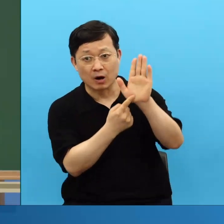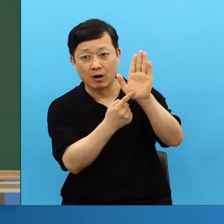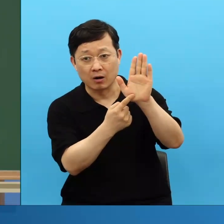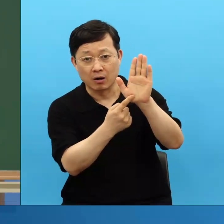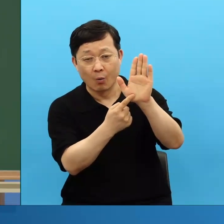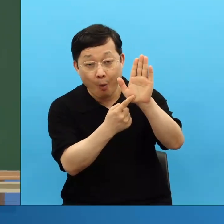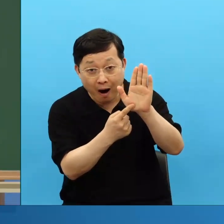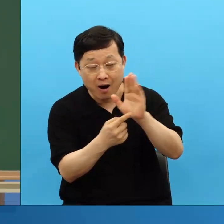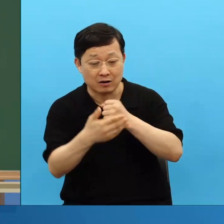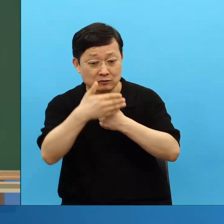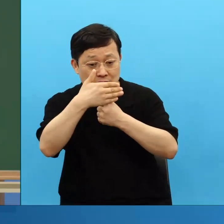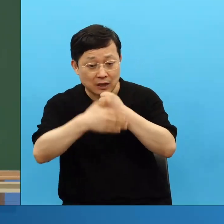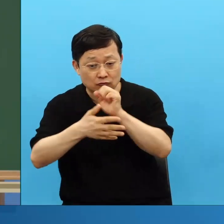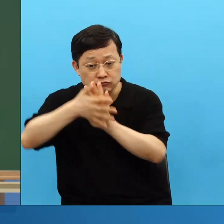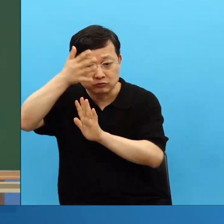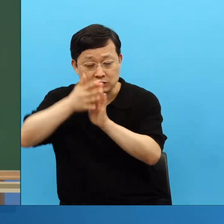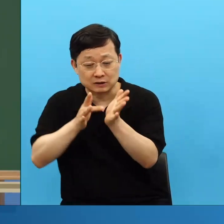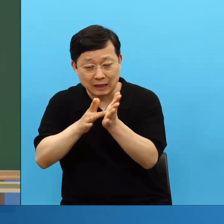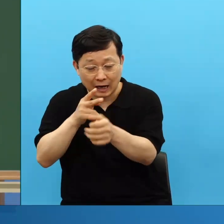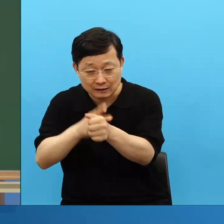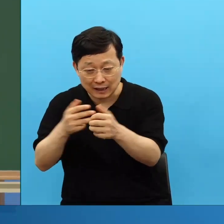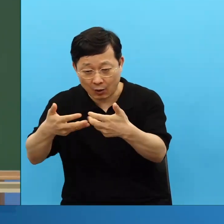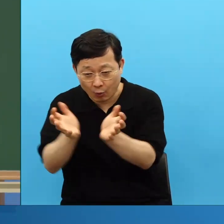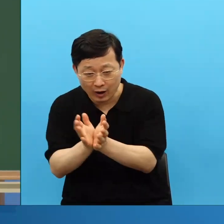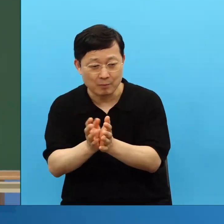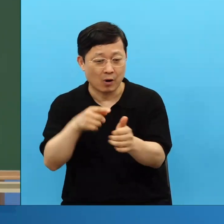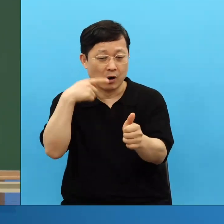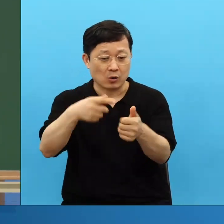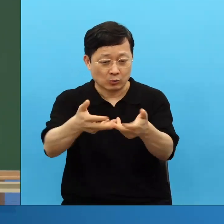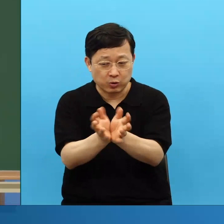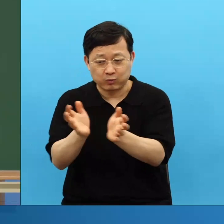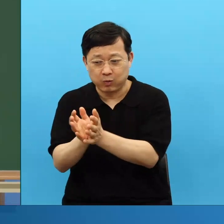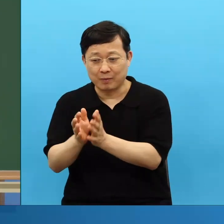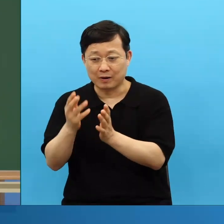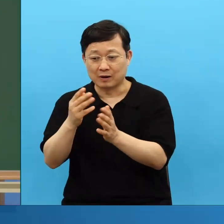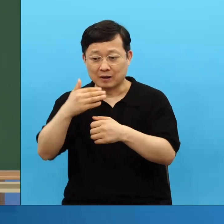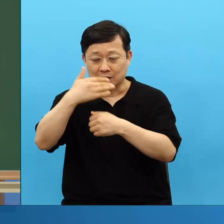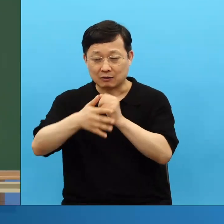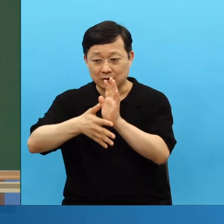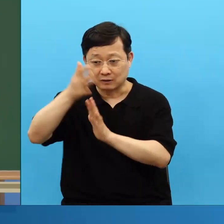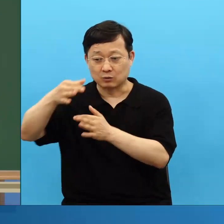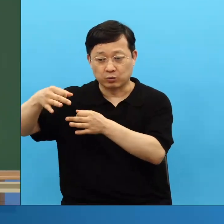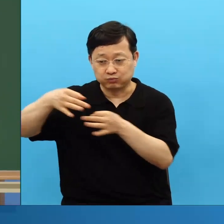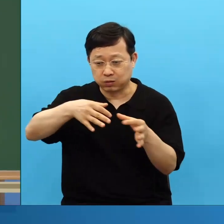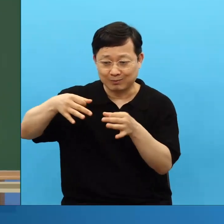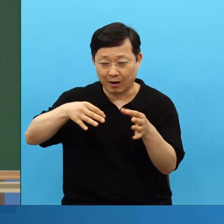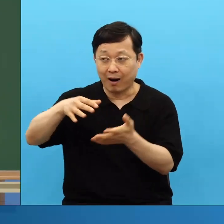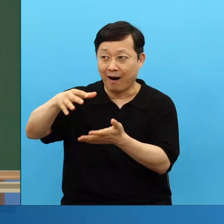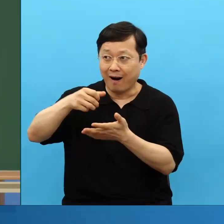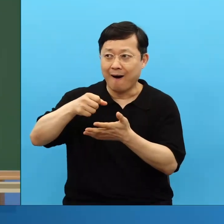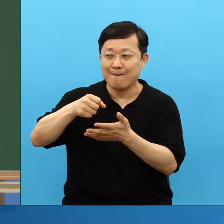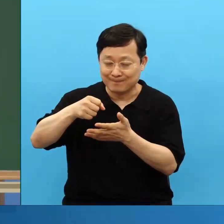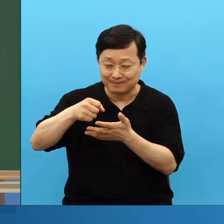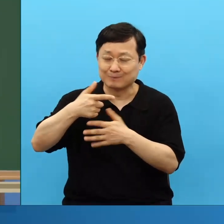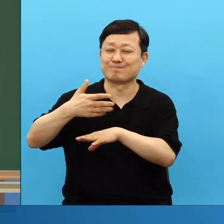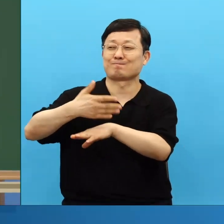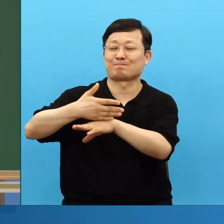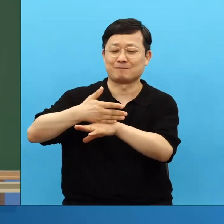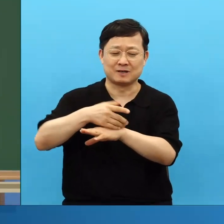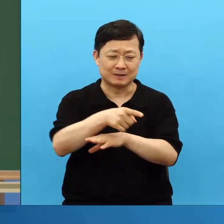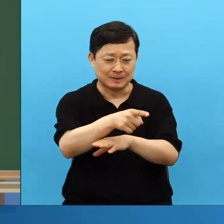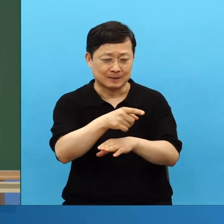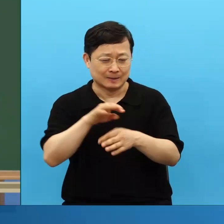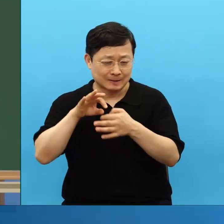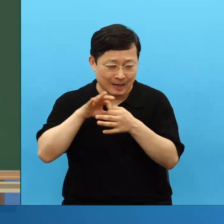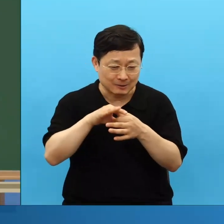대구시 약사회 또 교육청 대구시청에서 이제 예산도 지원해주고 해가지고 그레이드를 이제 계속